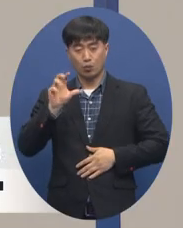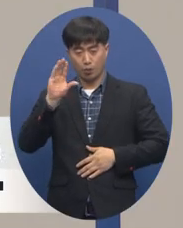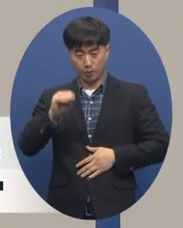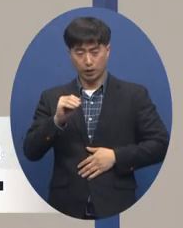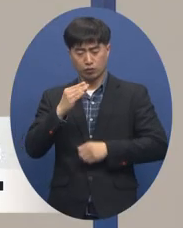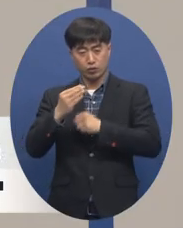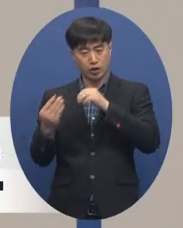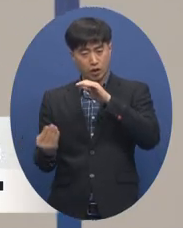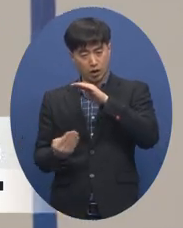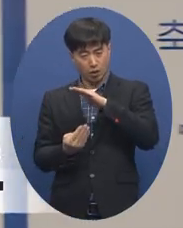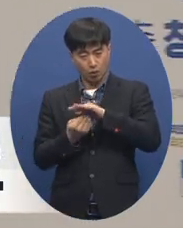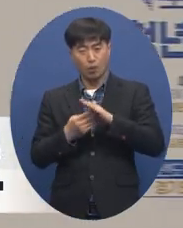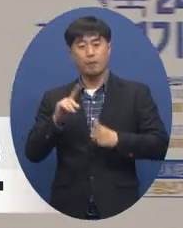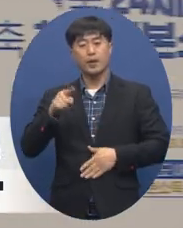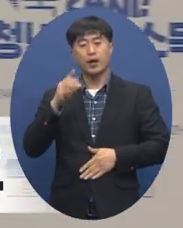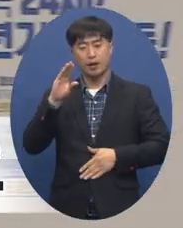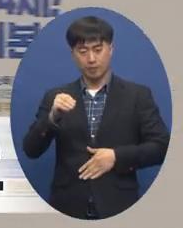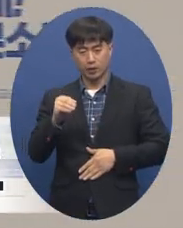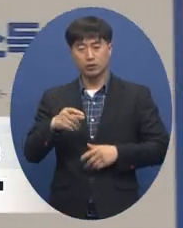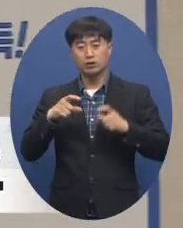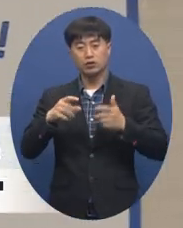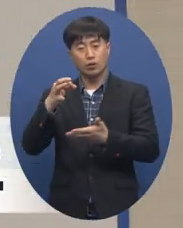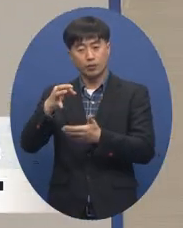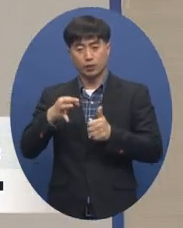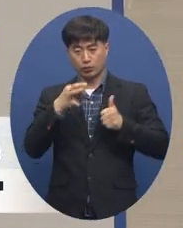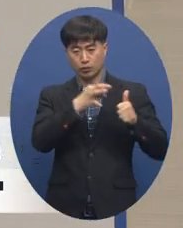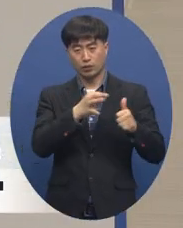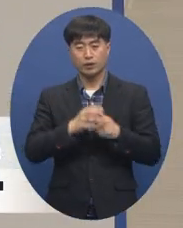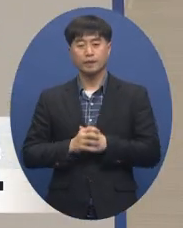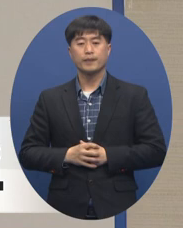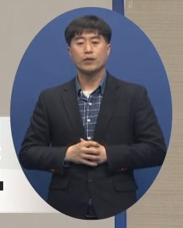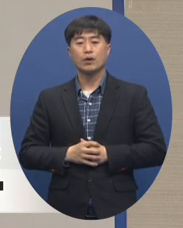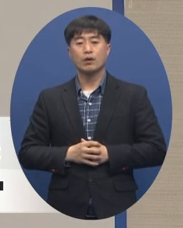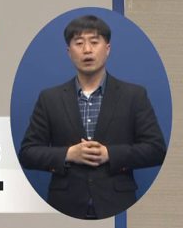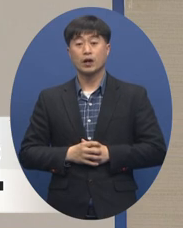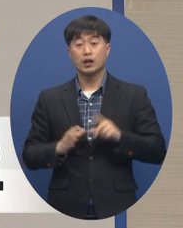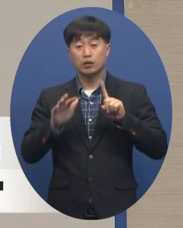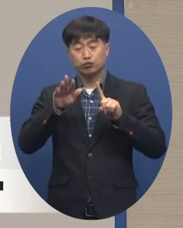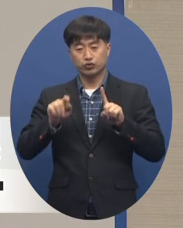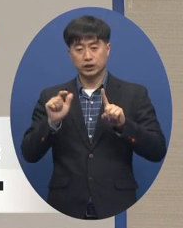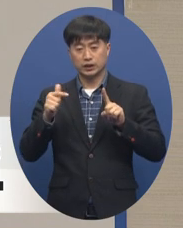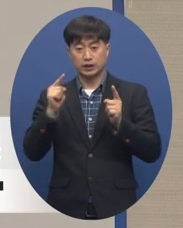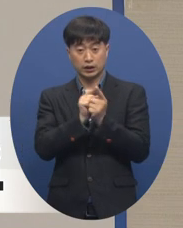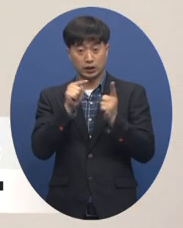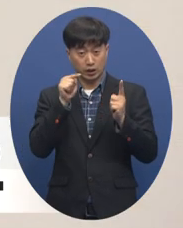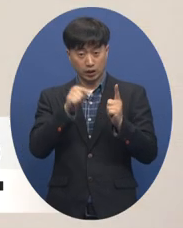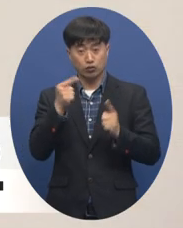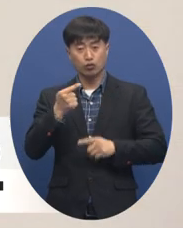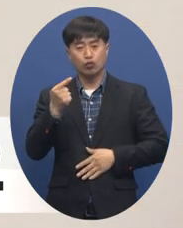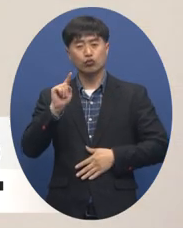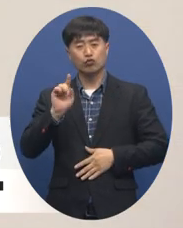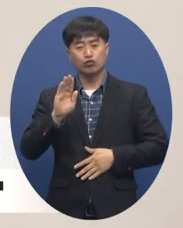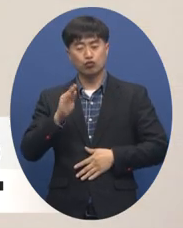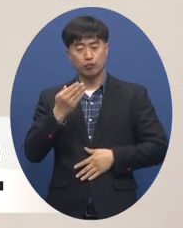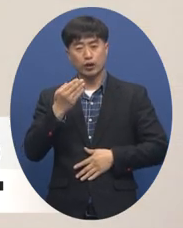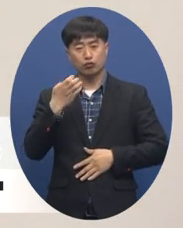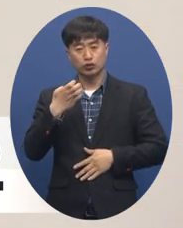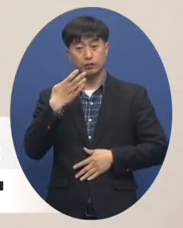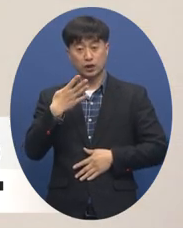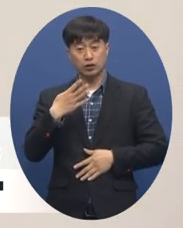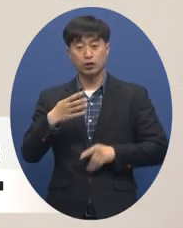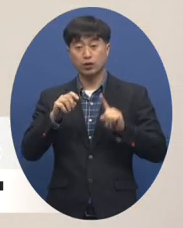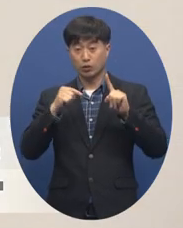연간 최대 100만 원을 지역 화폐로 지급합니다. 올 1분기 신청 대상자는 1994년